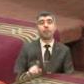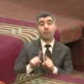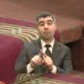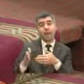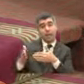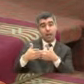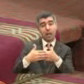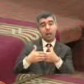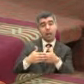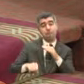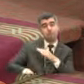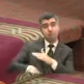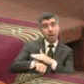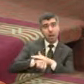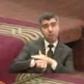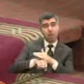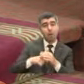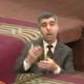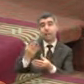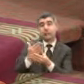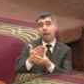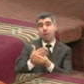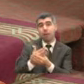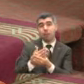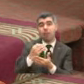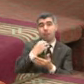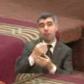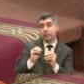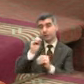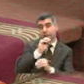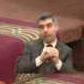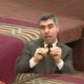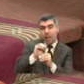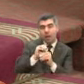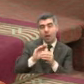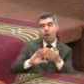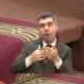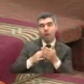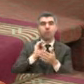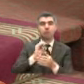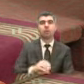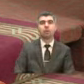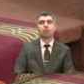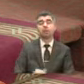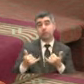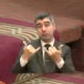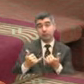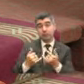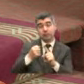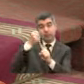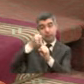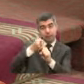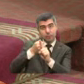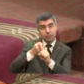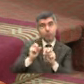الملاعب كاين دائما لاسباب صيانه ومحدوده، والان الاشغال